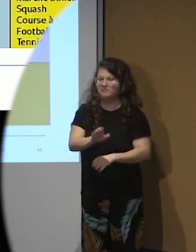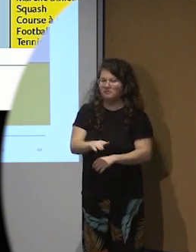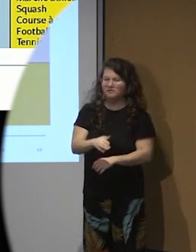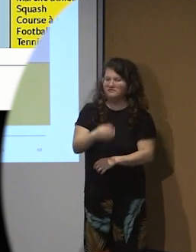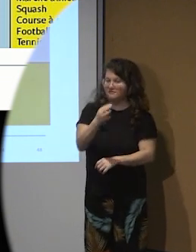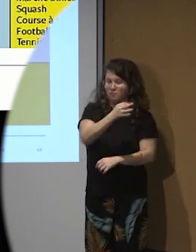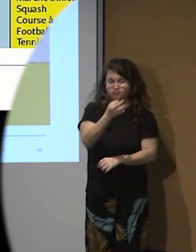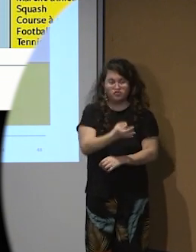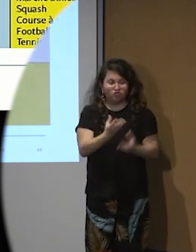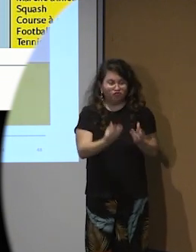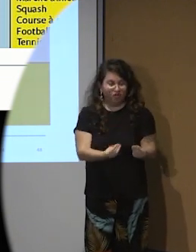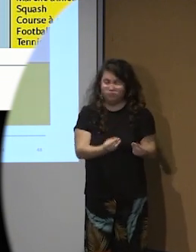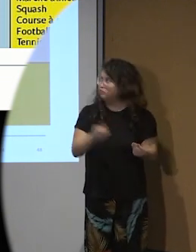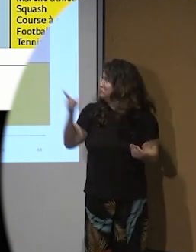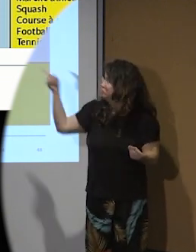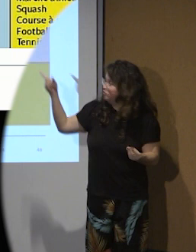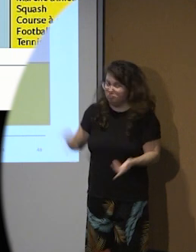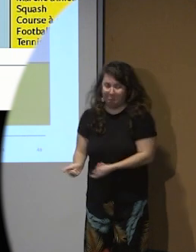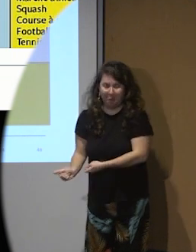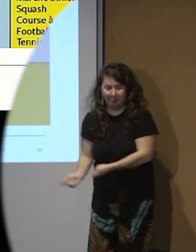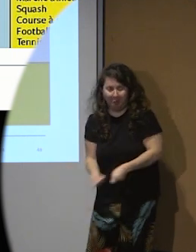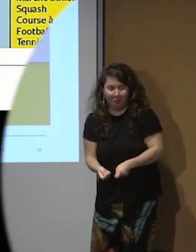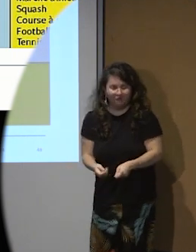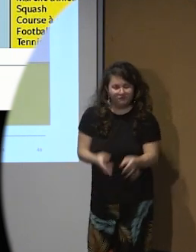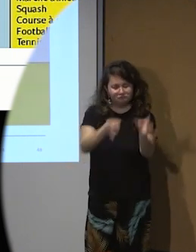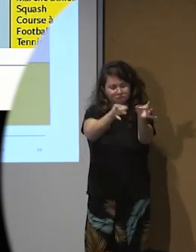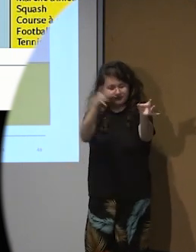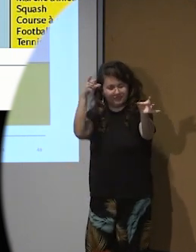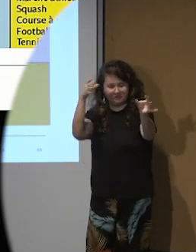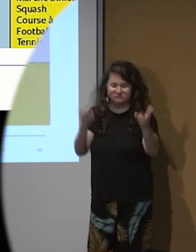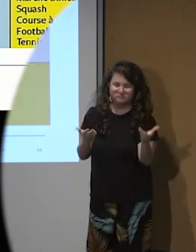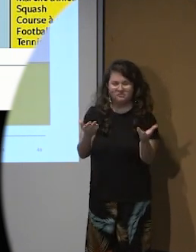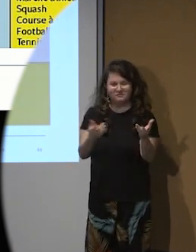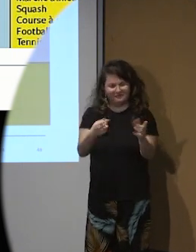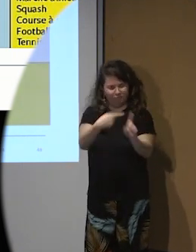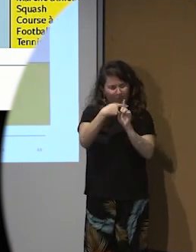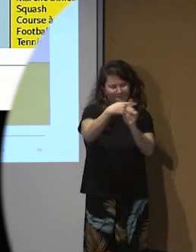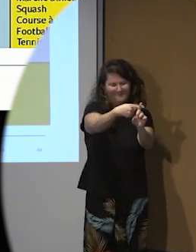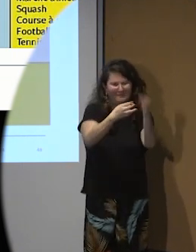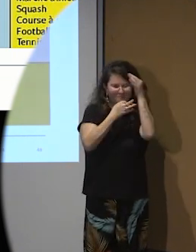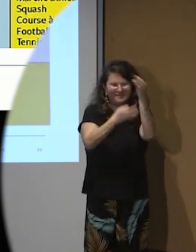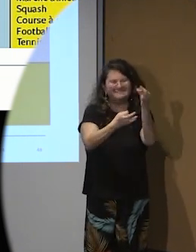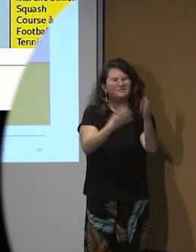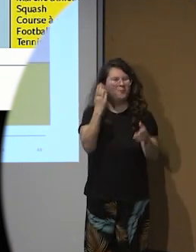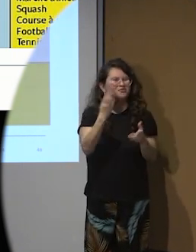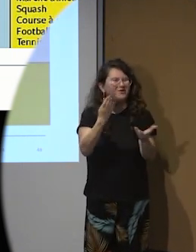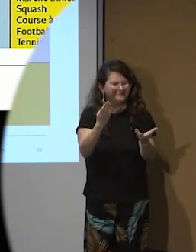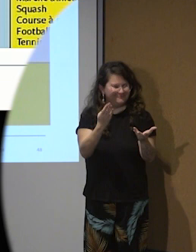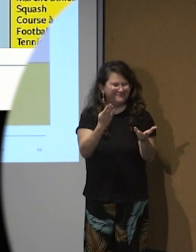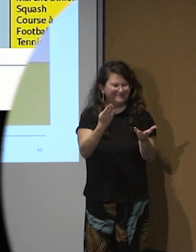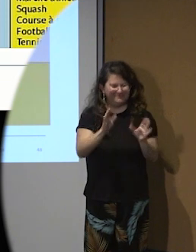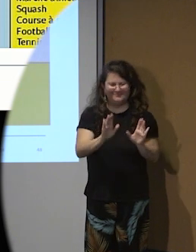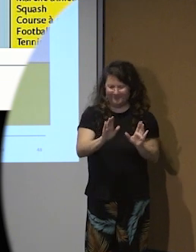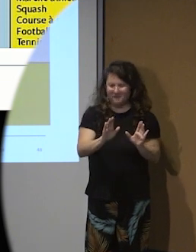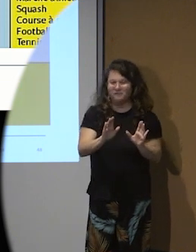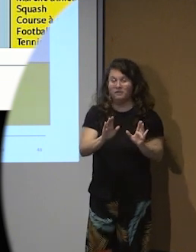très élevée. Par exemple, du golf, du tir, on est plutôt sur un sport de précision. À d'autres sports, par exemple,